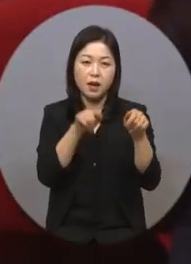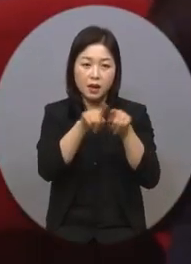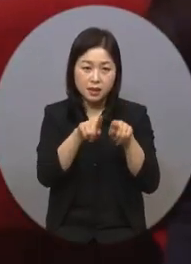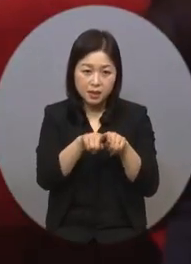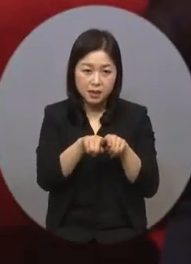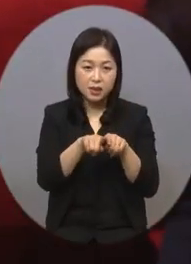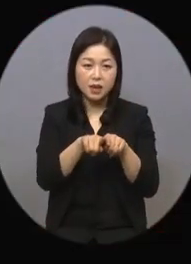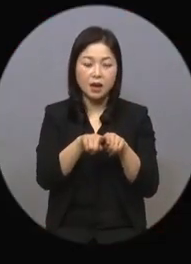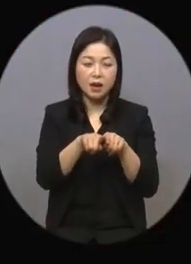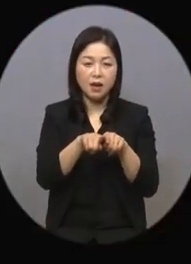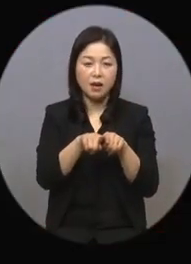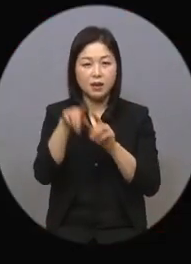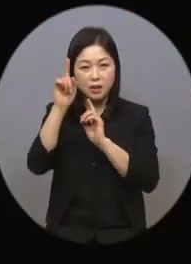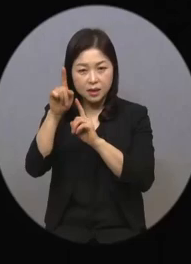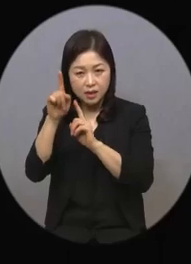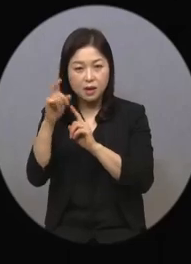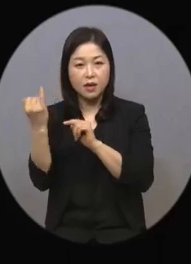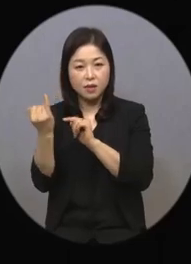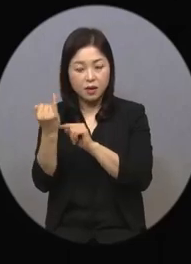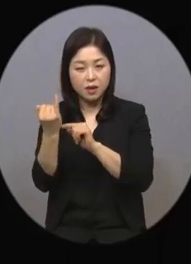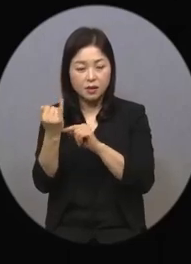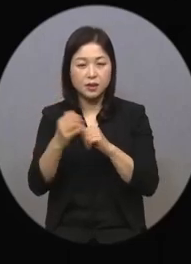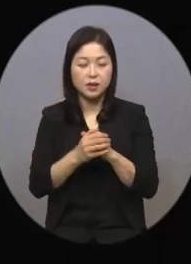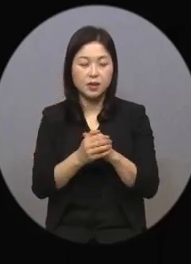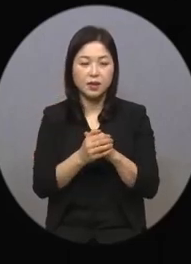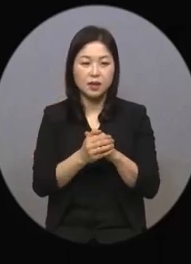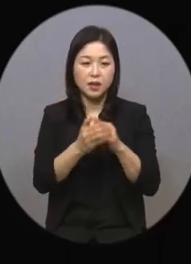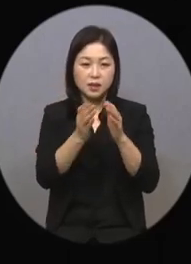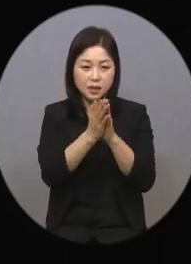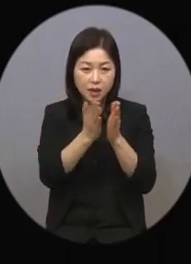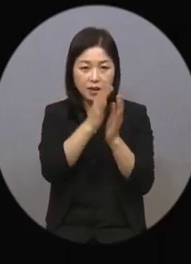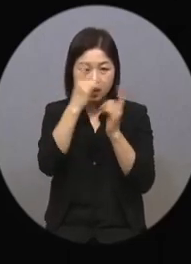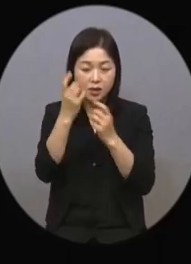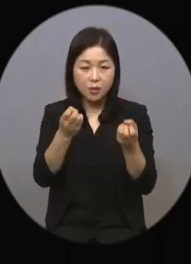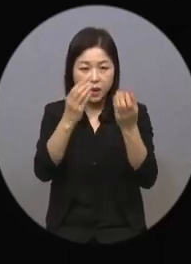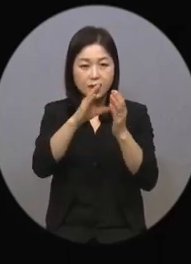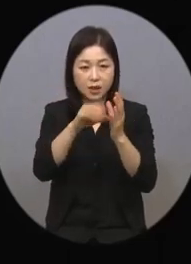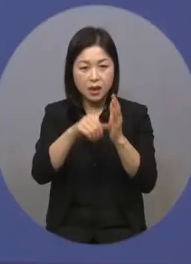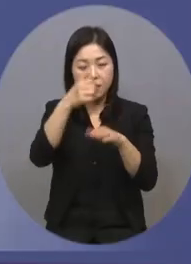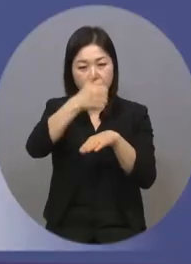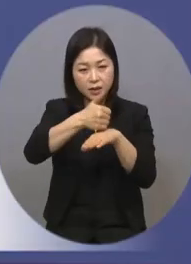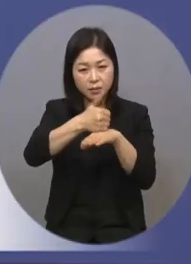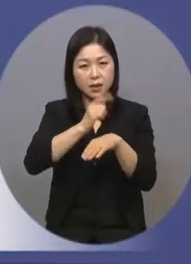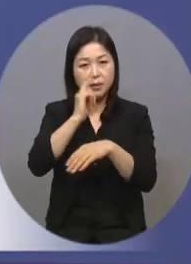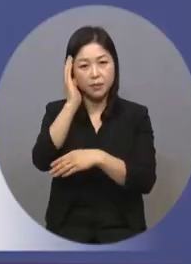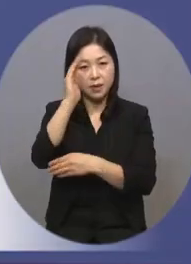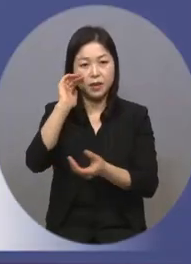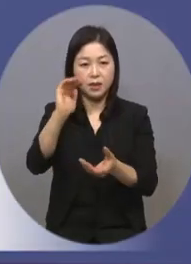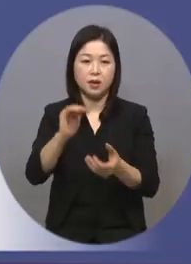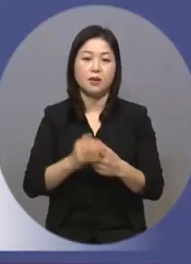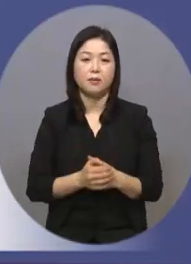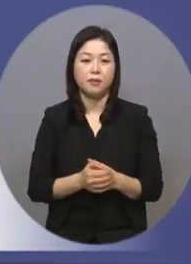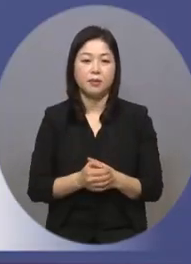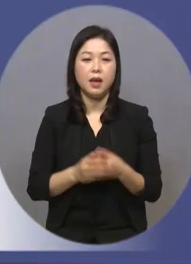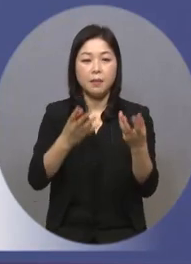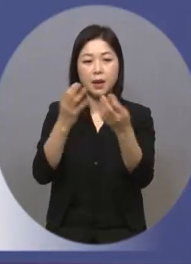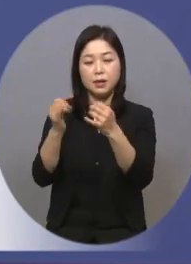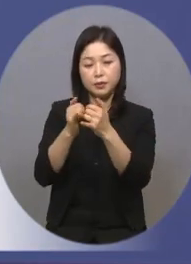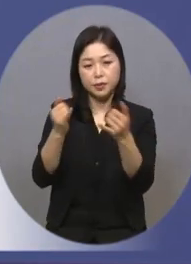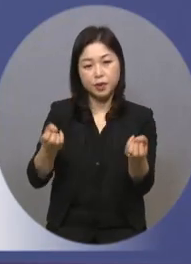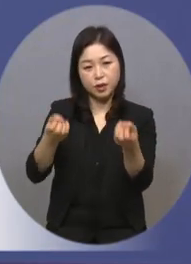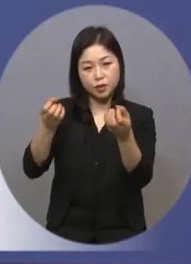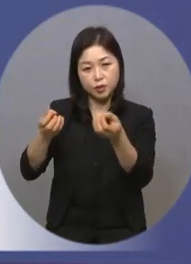의원이 출판 기념회를 통해 자서전의 마지막 페이지를 장식했습니다. 이렇게 많은 분들의 축하를 받고